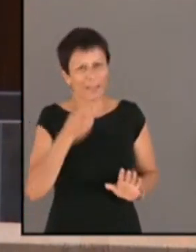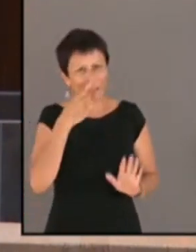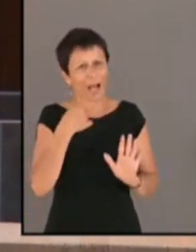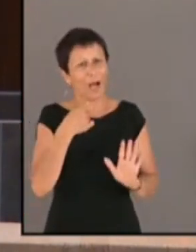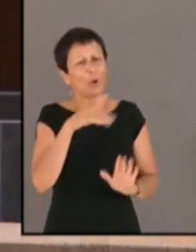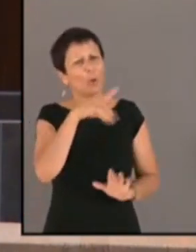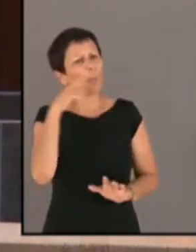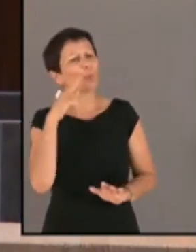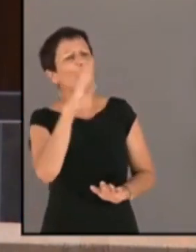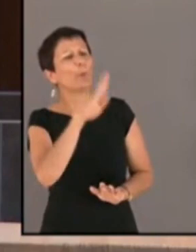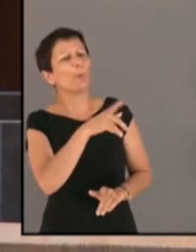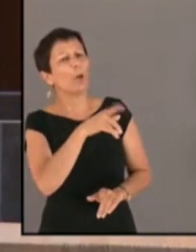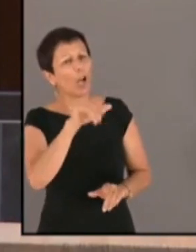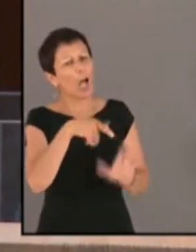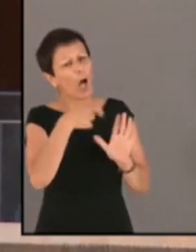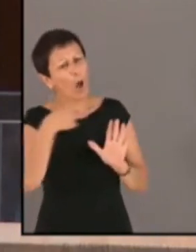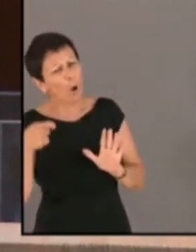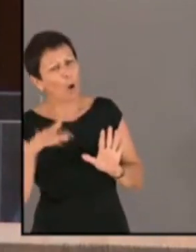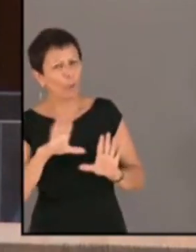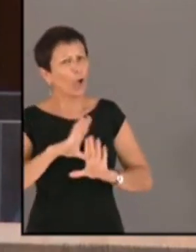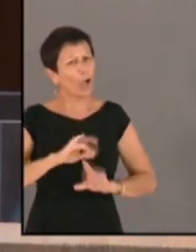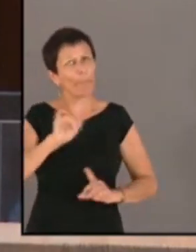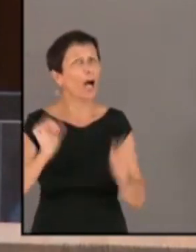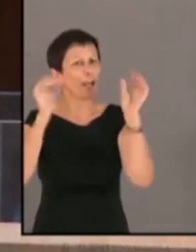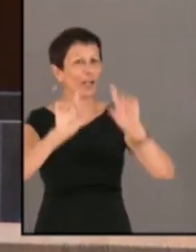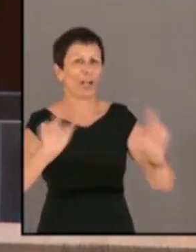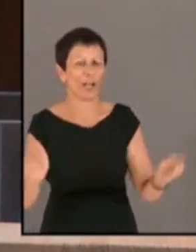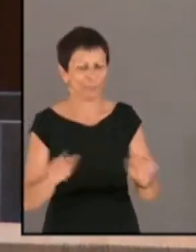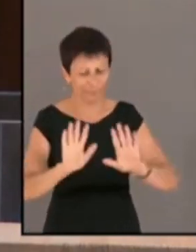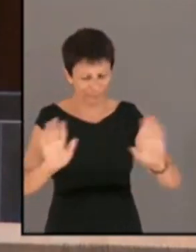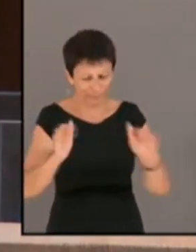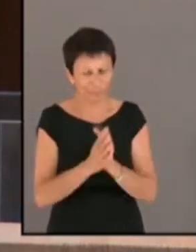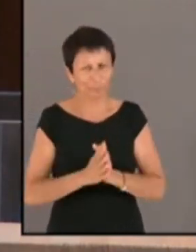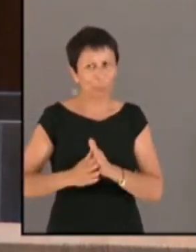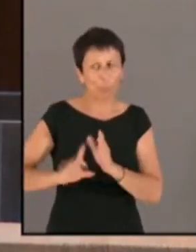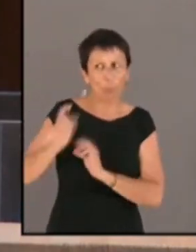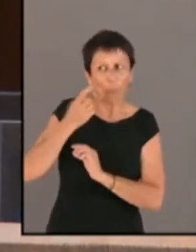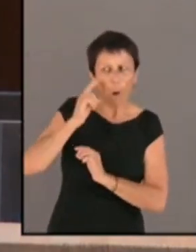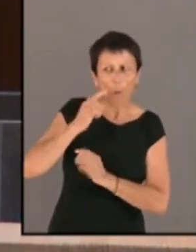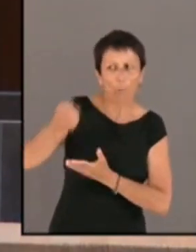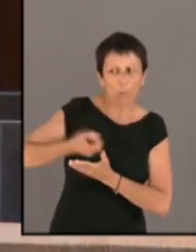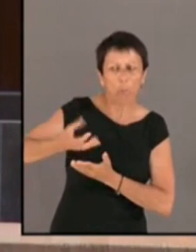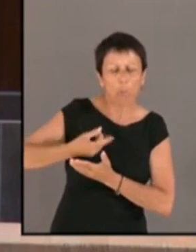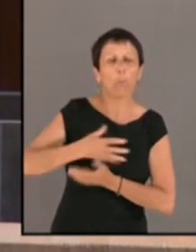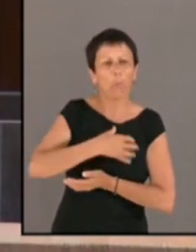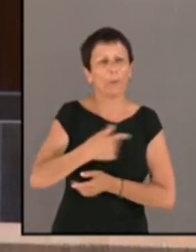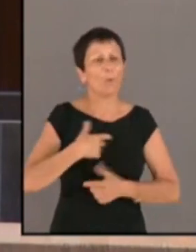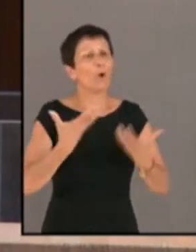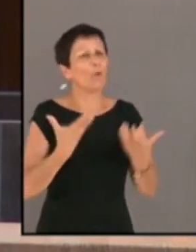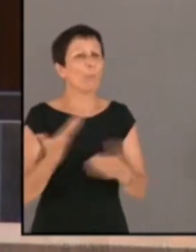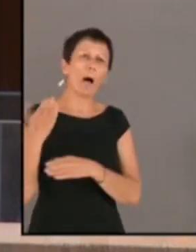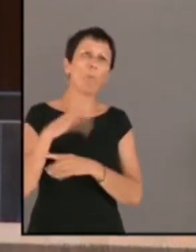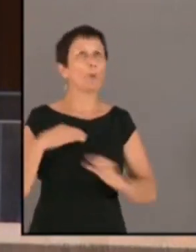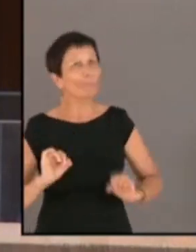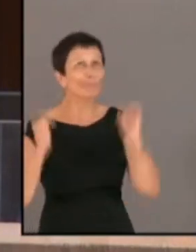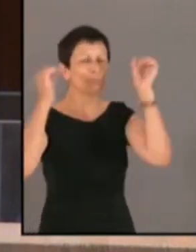et posé. On l'écoute bien volontiers. On apprend plein de choses. Je voudrais pas être l'angatsé de service. En